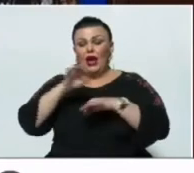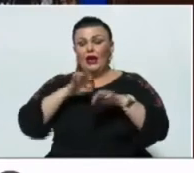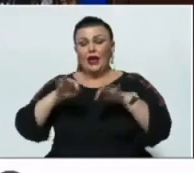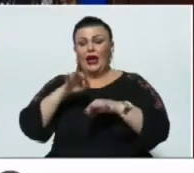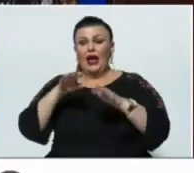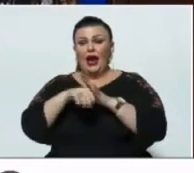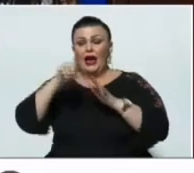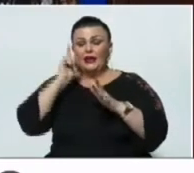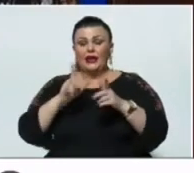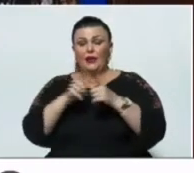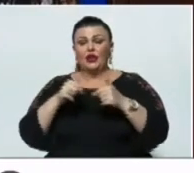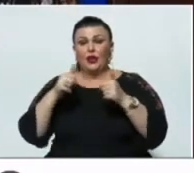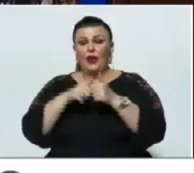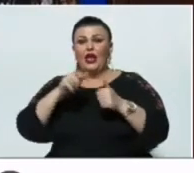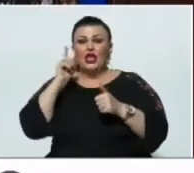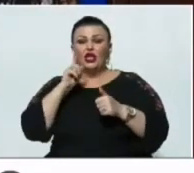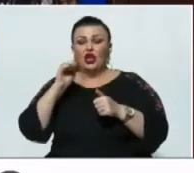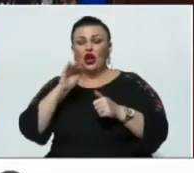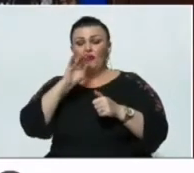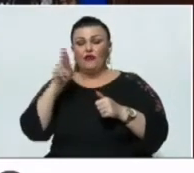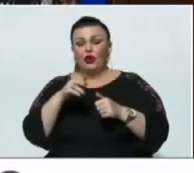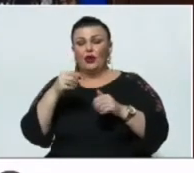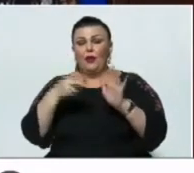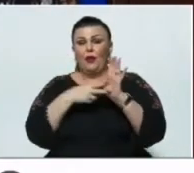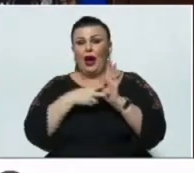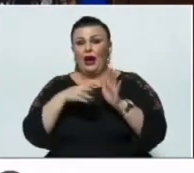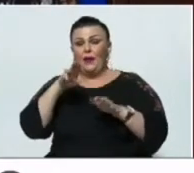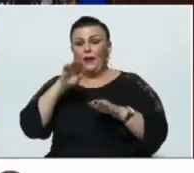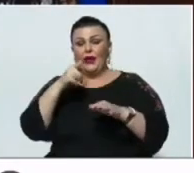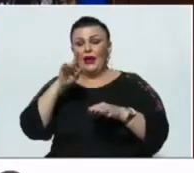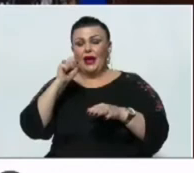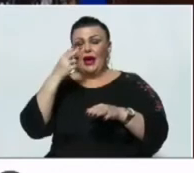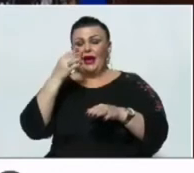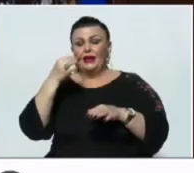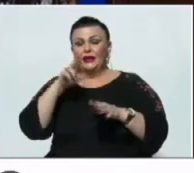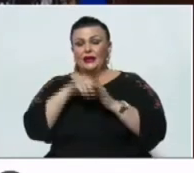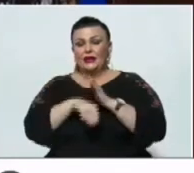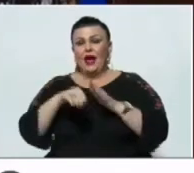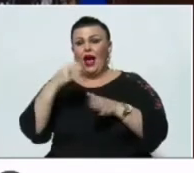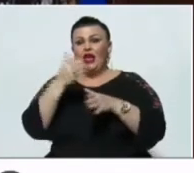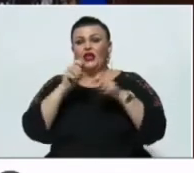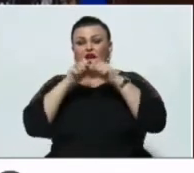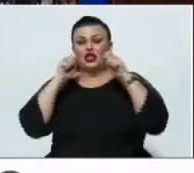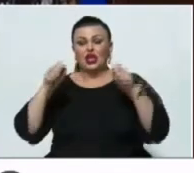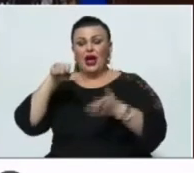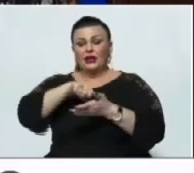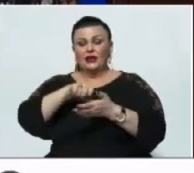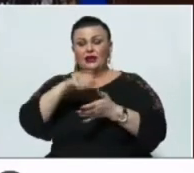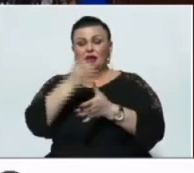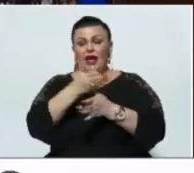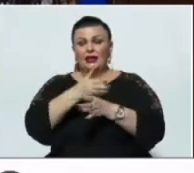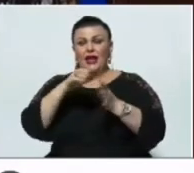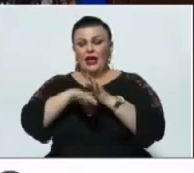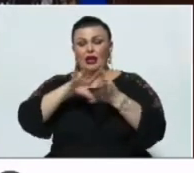Azərbaycan Respublikasının Gənclər Fondunun maliyyə dəstəyi və Dövlət Miqrasiya Xidmətinin təşkilatı dəstəyi ilə həyata keçirilmişdir.